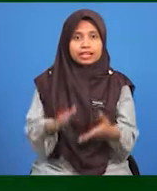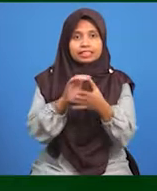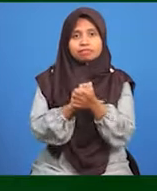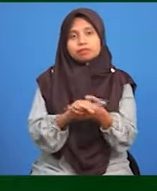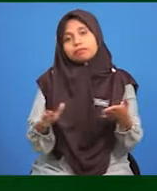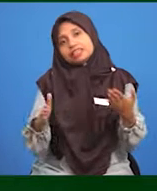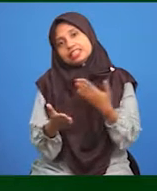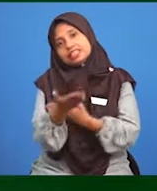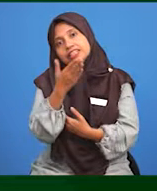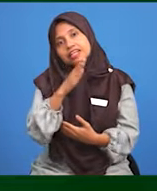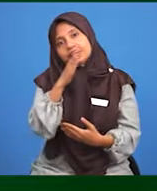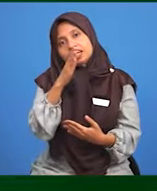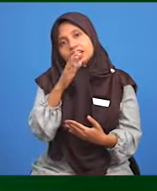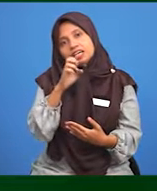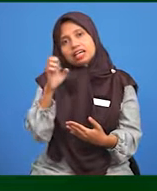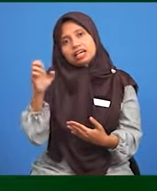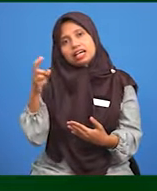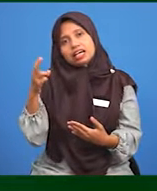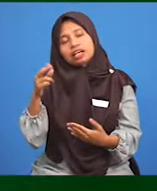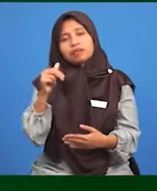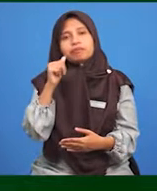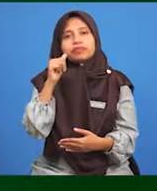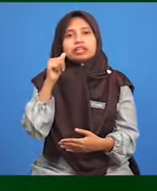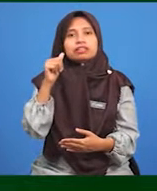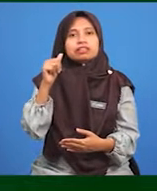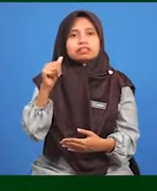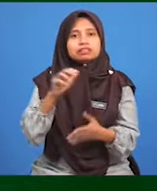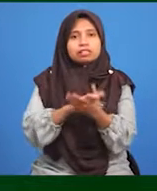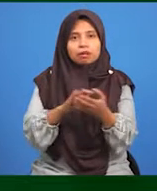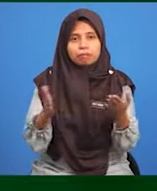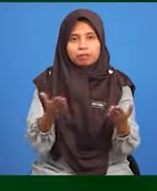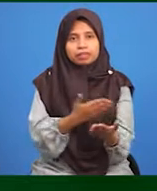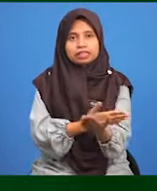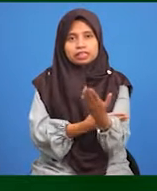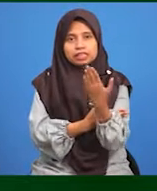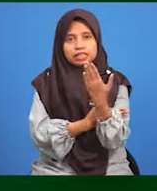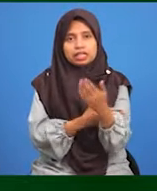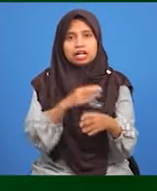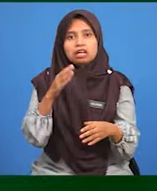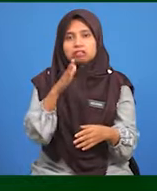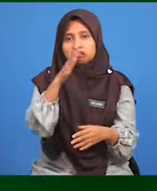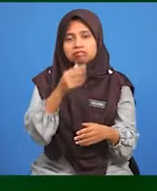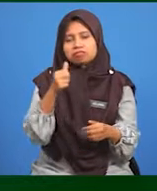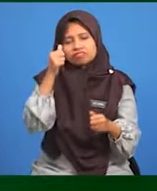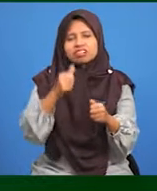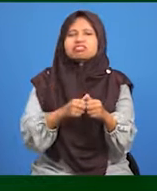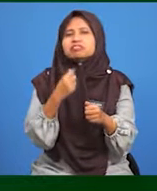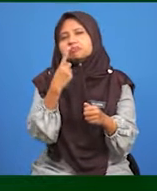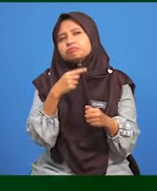nenek ih Naina Selamat pagi nenek Ingatkan